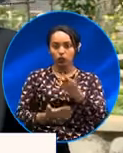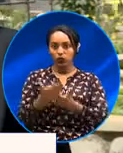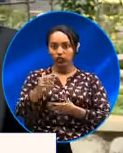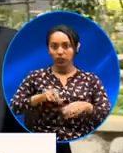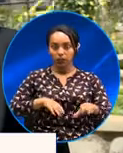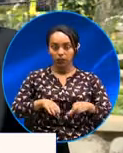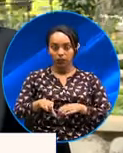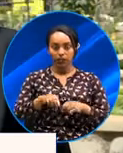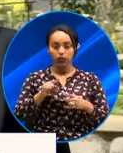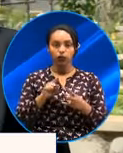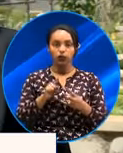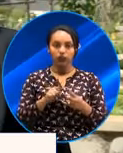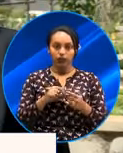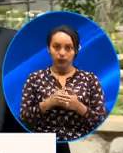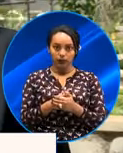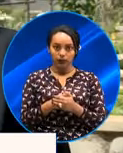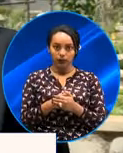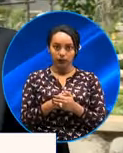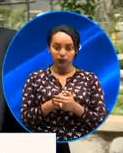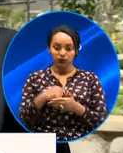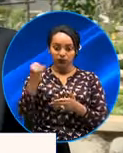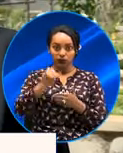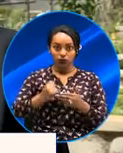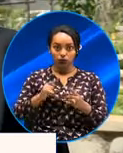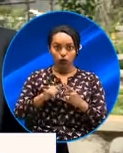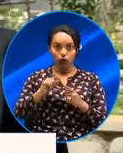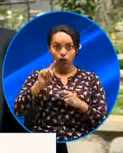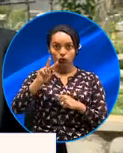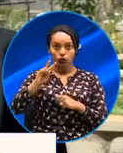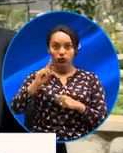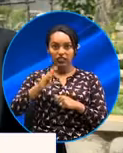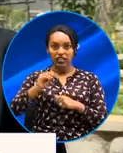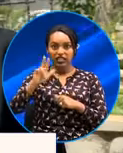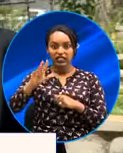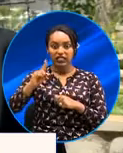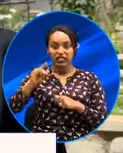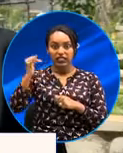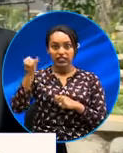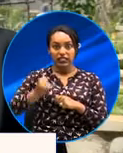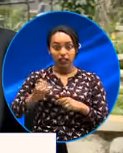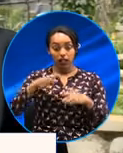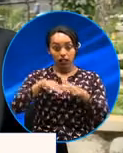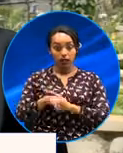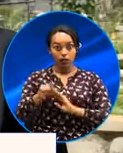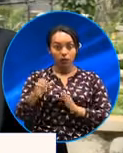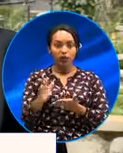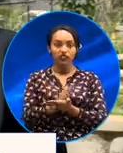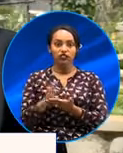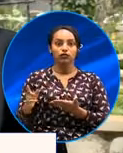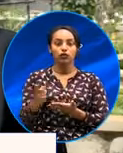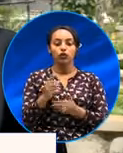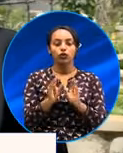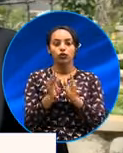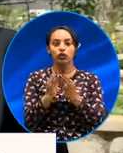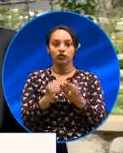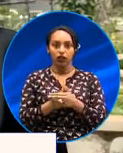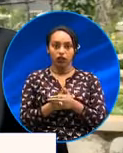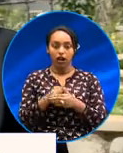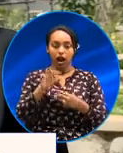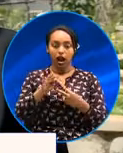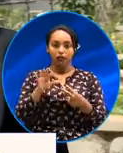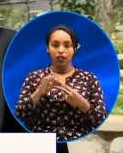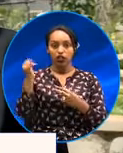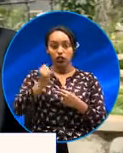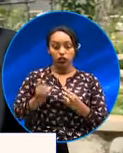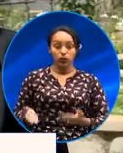በማድረግ ወደ ዲዛይን ወደ 2D እና 3D ዲዛይን ተገብቶ ያም አሳታፊ በመሆነ መልኩ